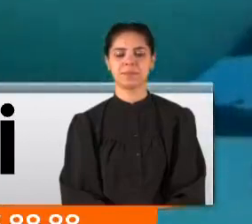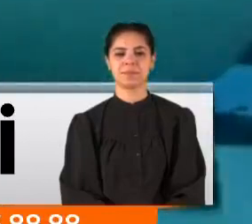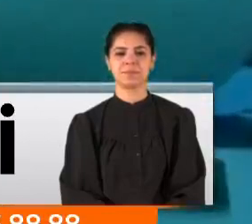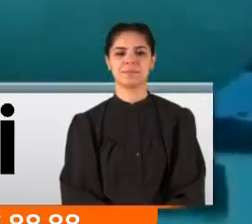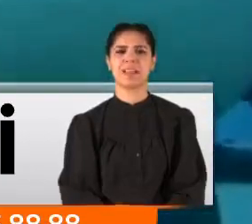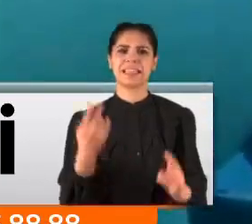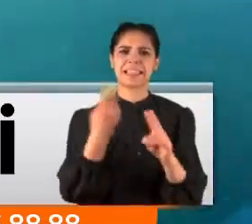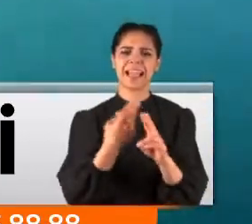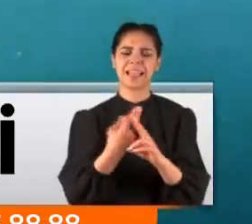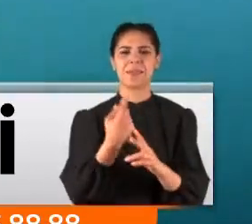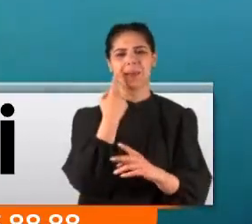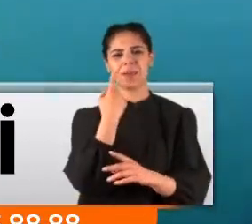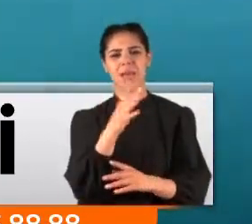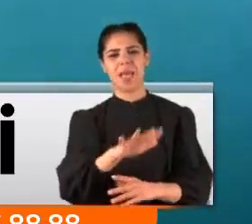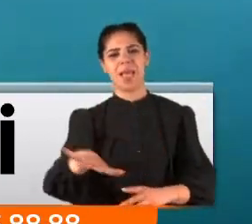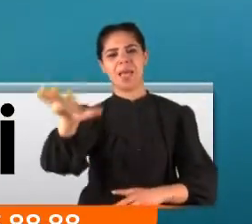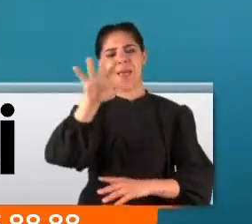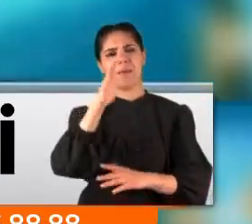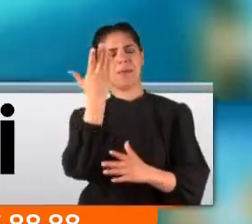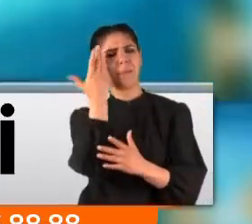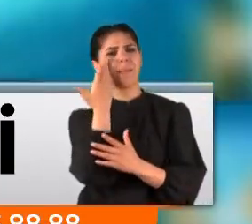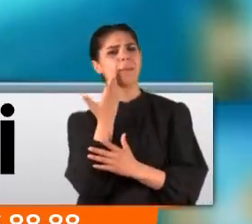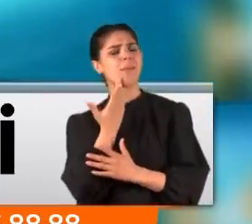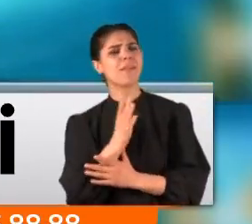Yaşadıkları deneyim karşısında hepsi büyülenmiş gibi.